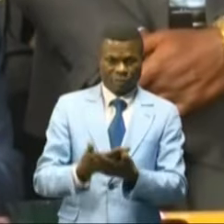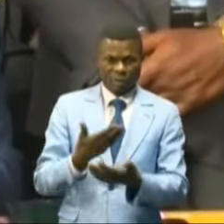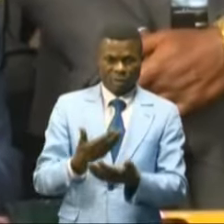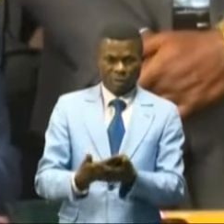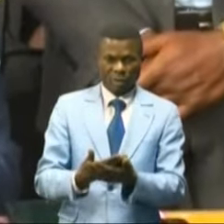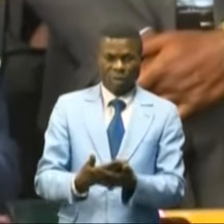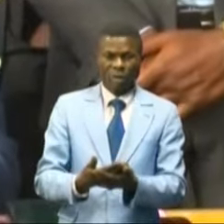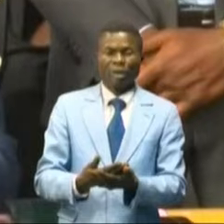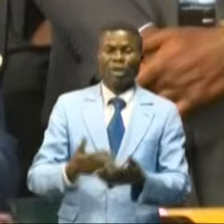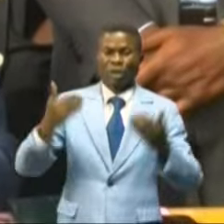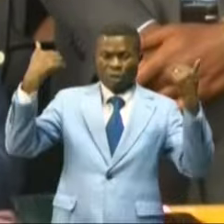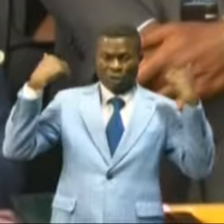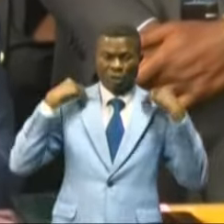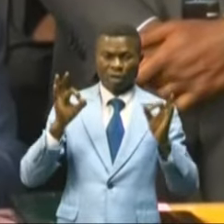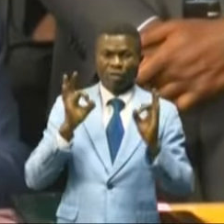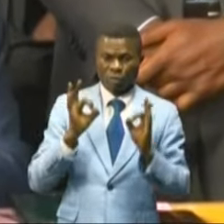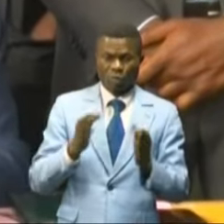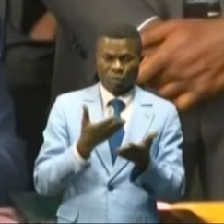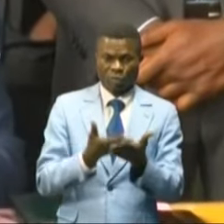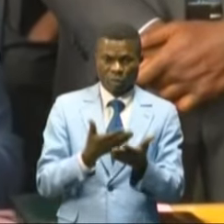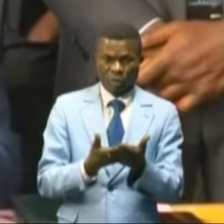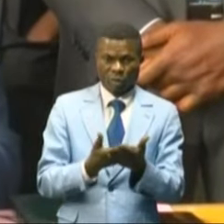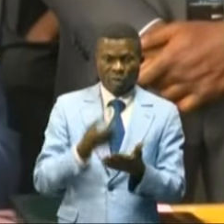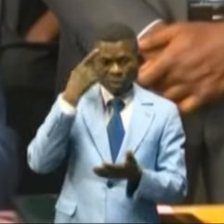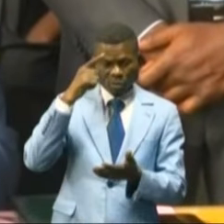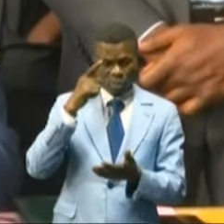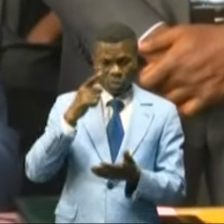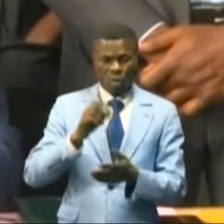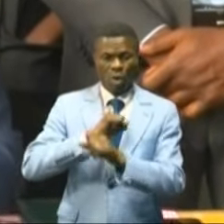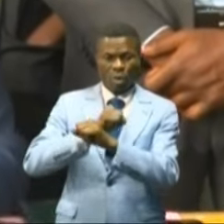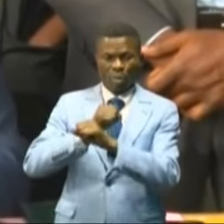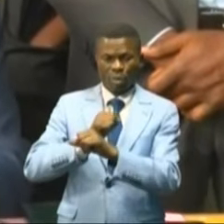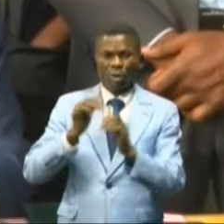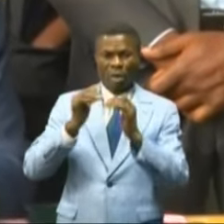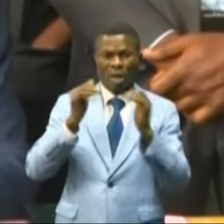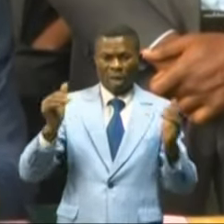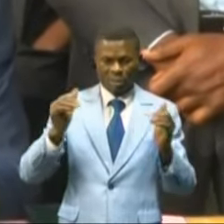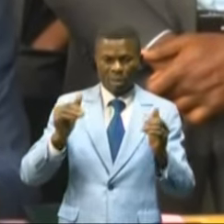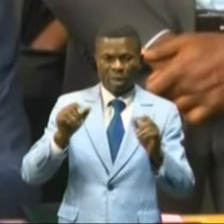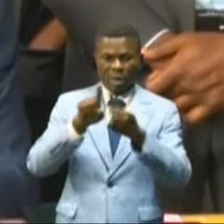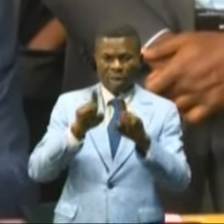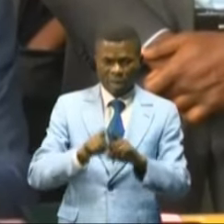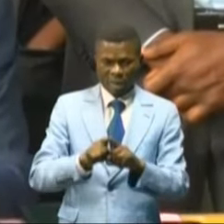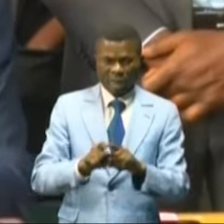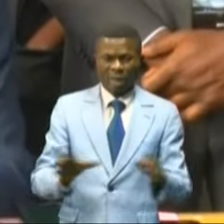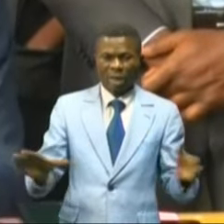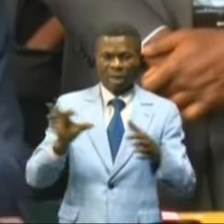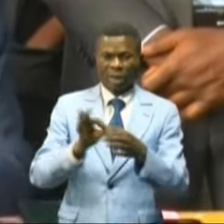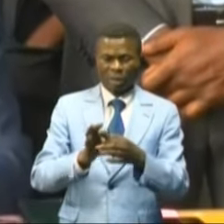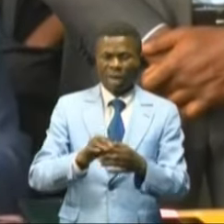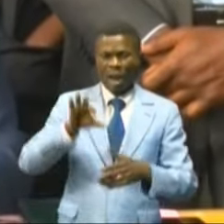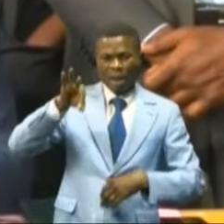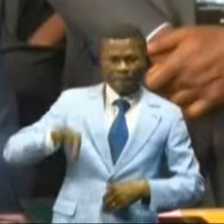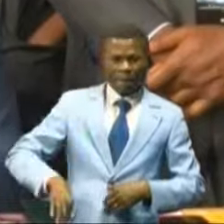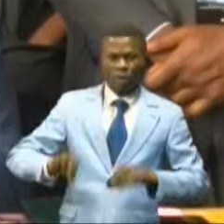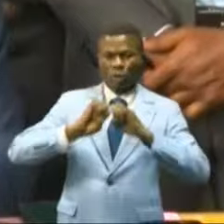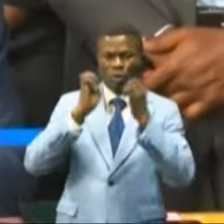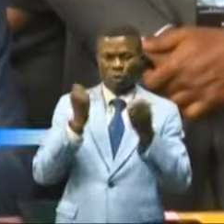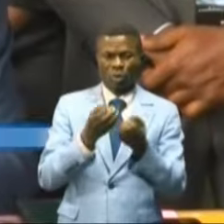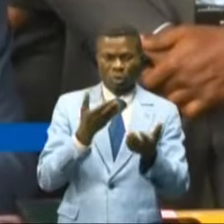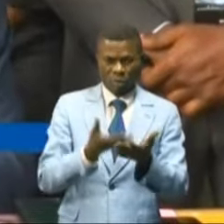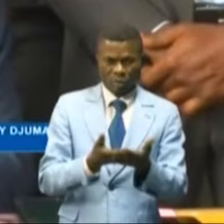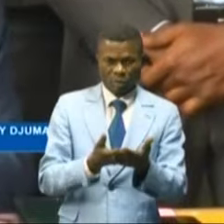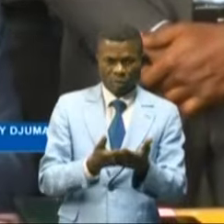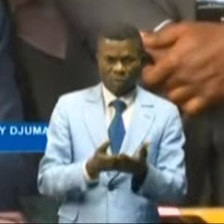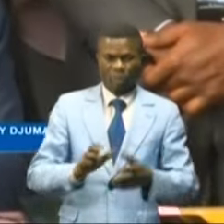l'actuel conseil d'administration en vue de préserver la paix sociale et de consolider les acquis de l'ANADEC.